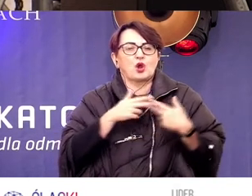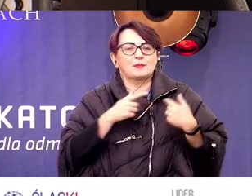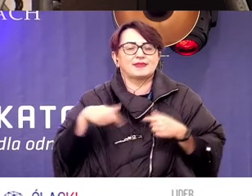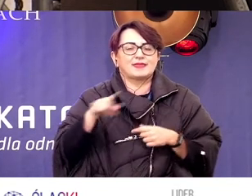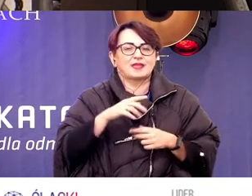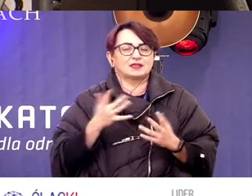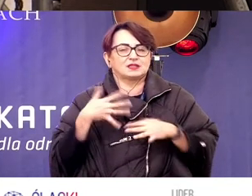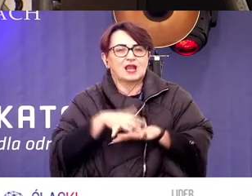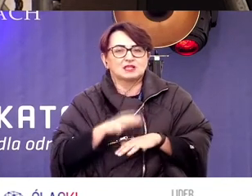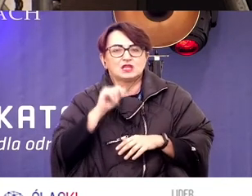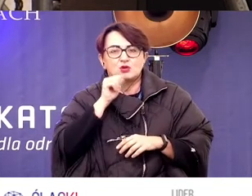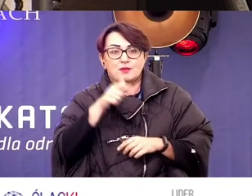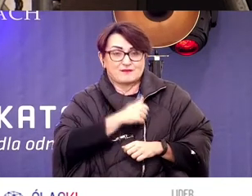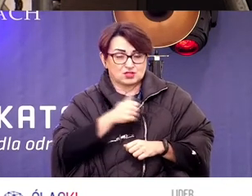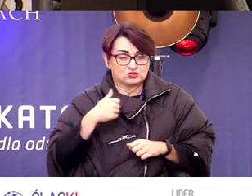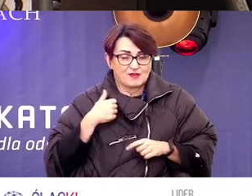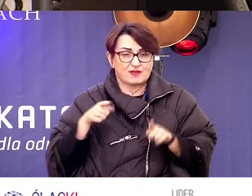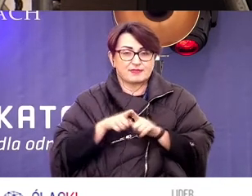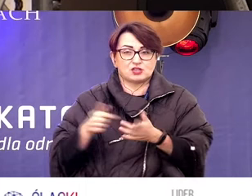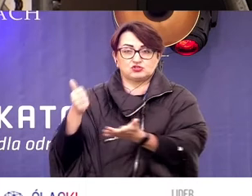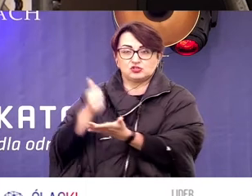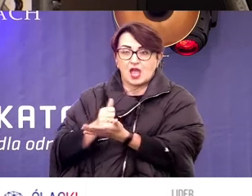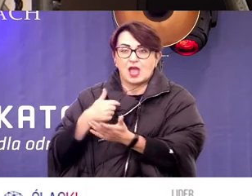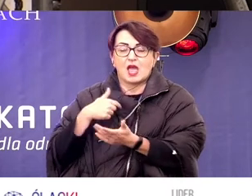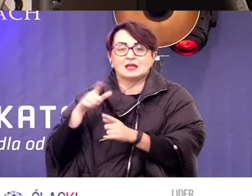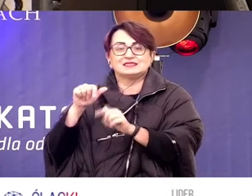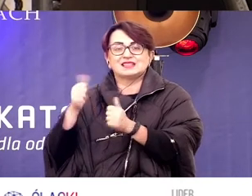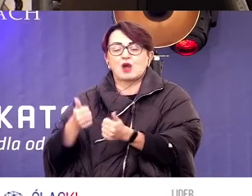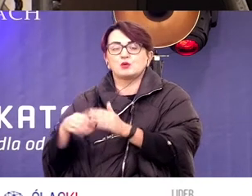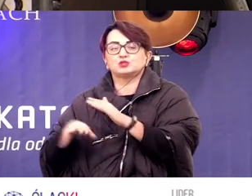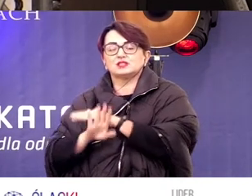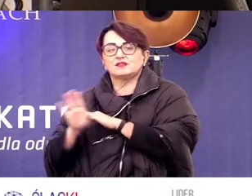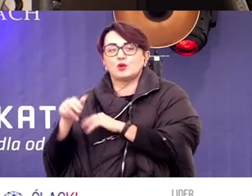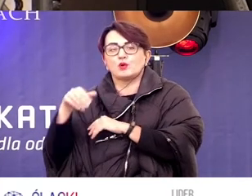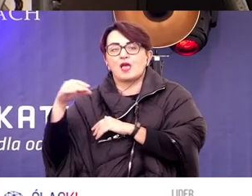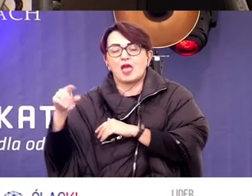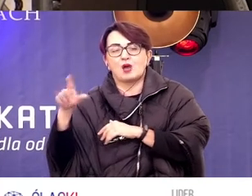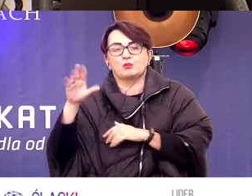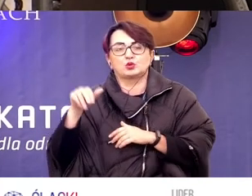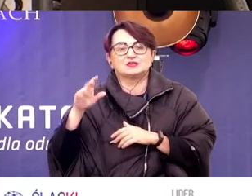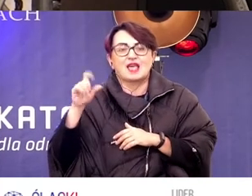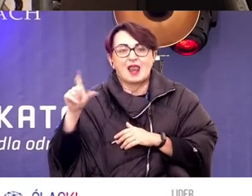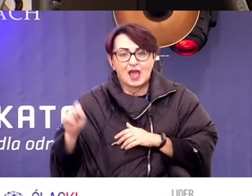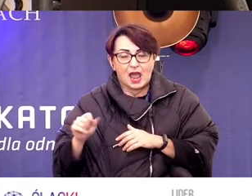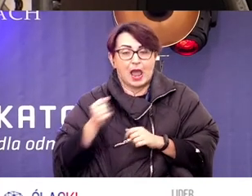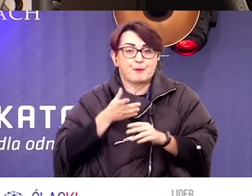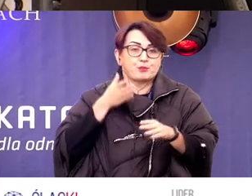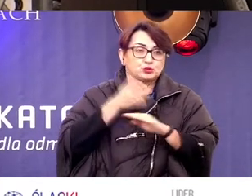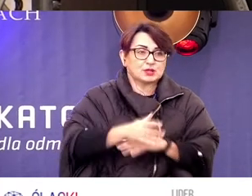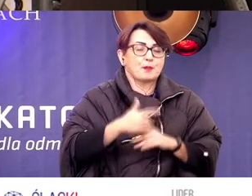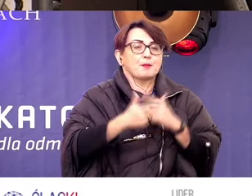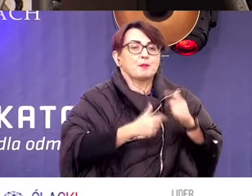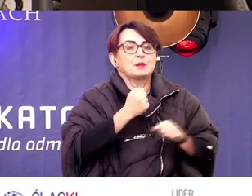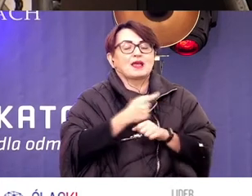Warszawie. Odbyłem też staż w stałym przedstawicielstwie przy Unii Europejskiej w Brukseli. A później pracowałem